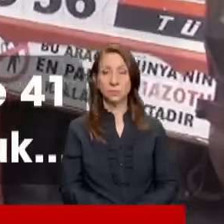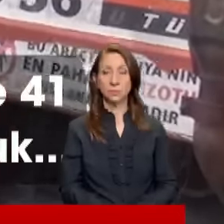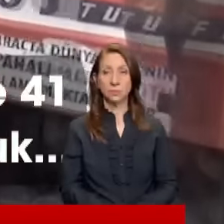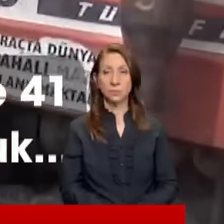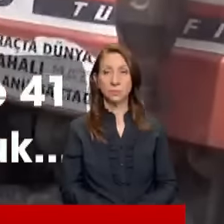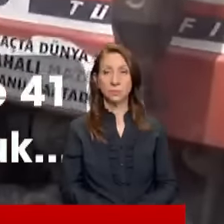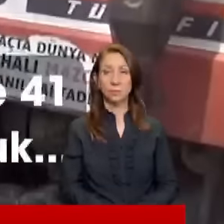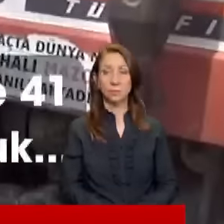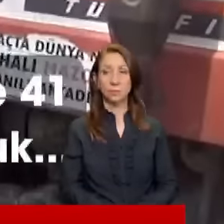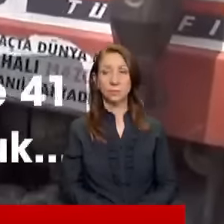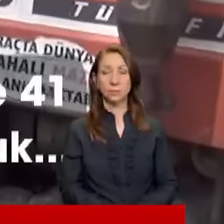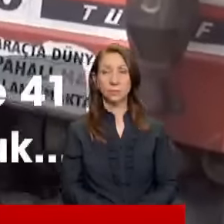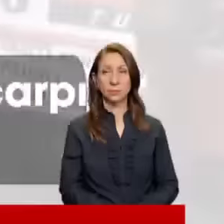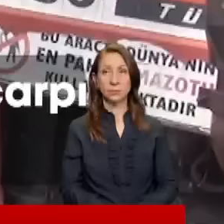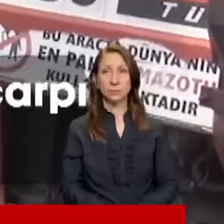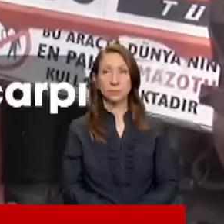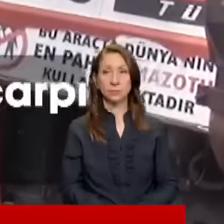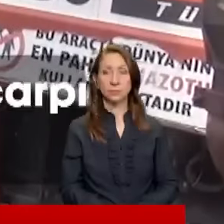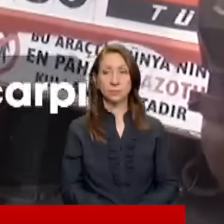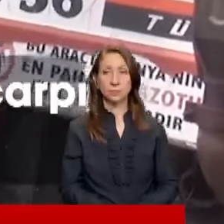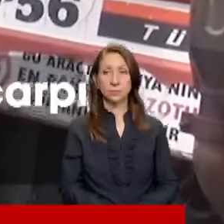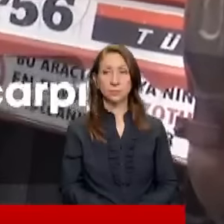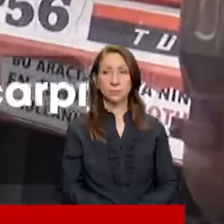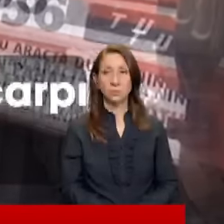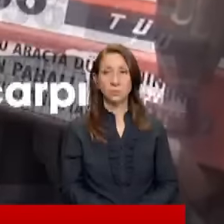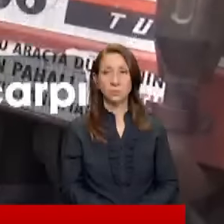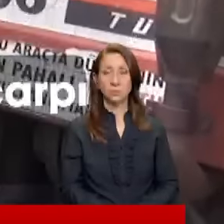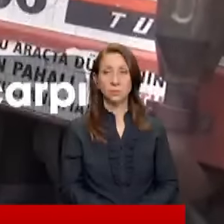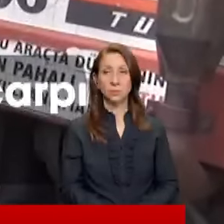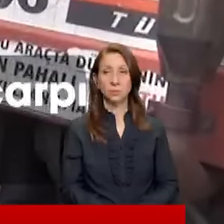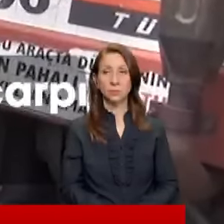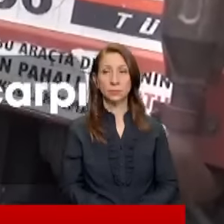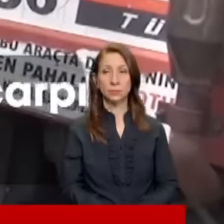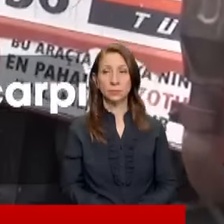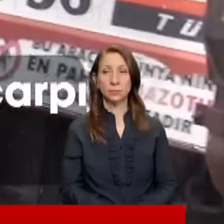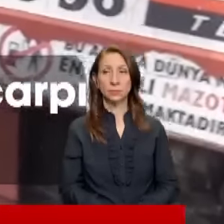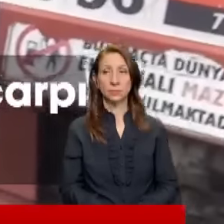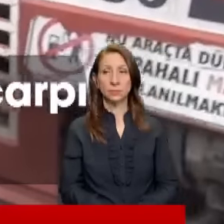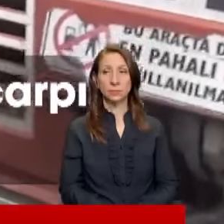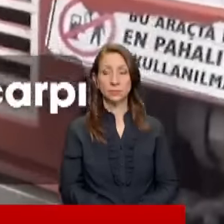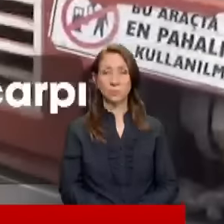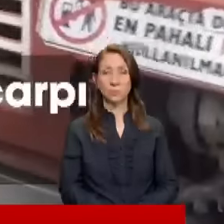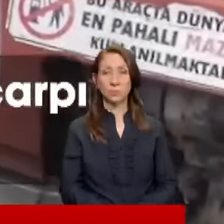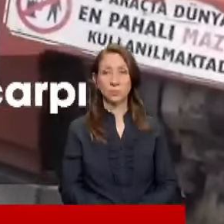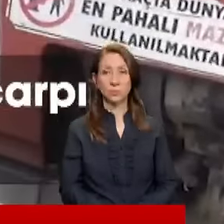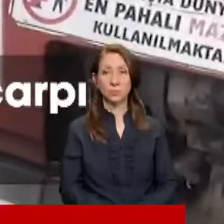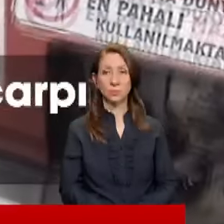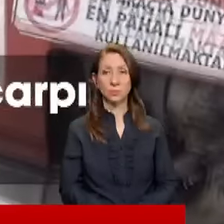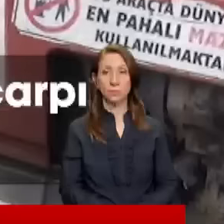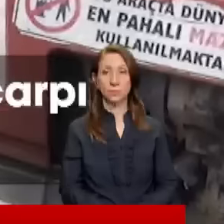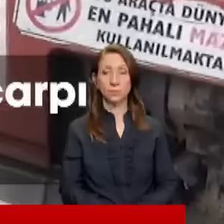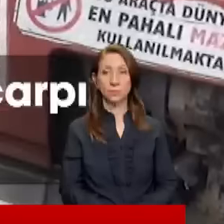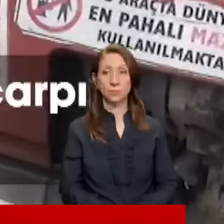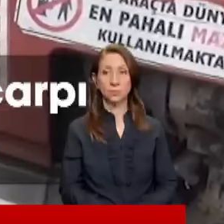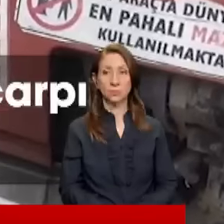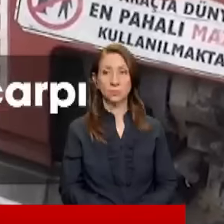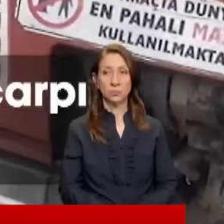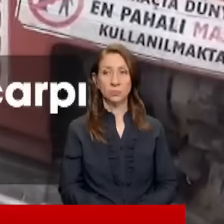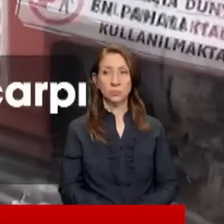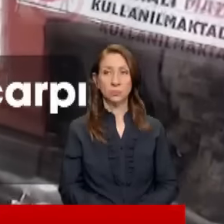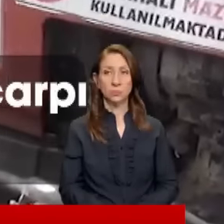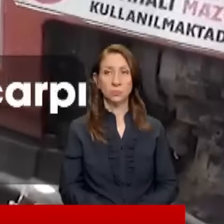almaktayız geçen sene sattığımız pamuk bu sene yine aynı para gübre x 2 azot XP 2 Faizler aldı